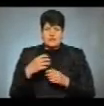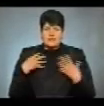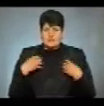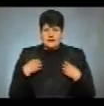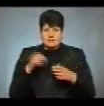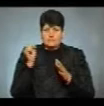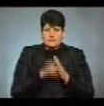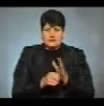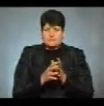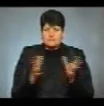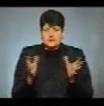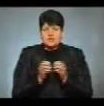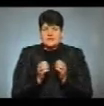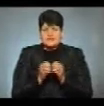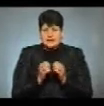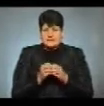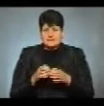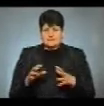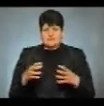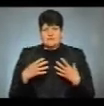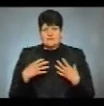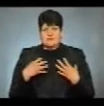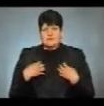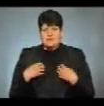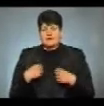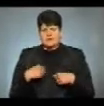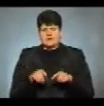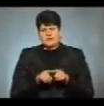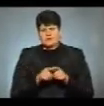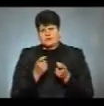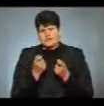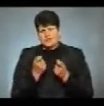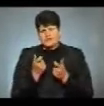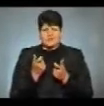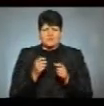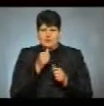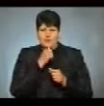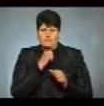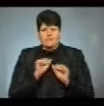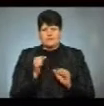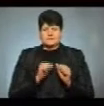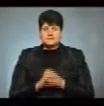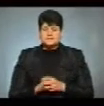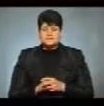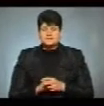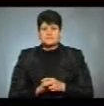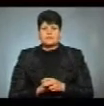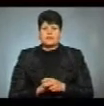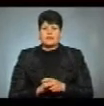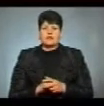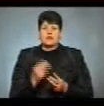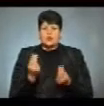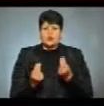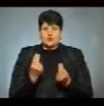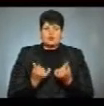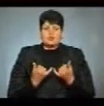більше 10 леїв, і курінного лею також бабахнули. Ну, я там теж щось там ворсався трошки. Теренову гру для